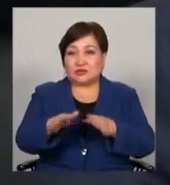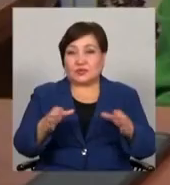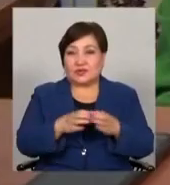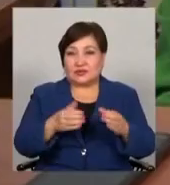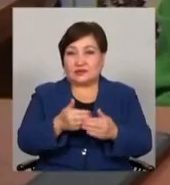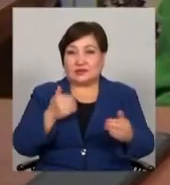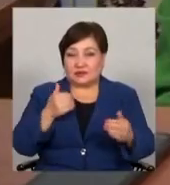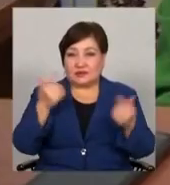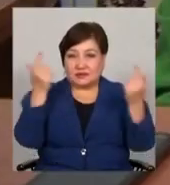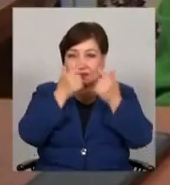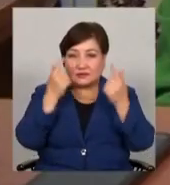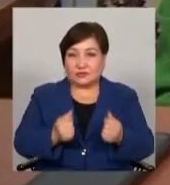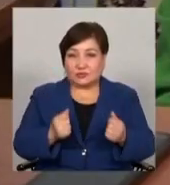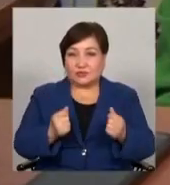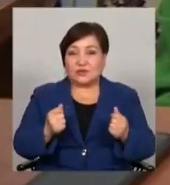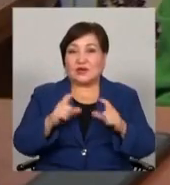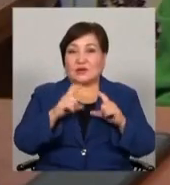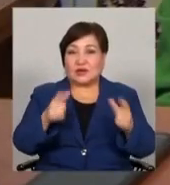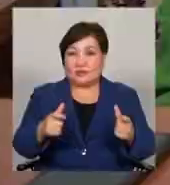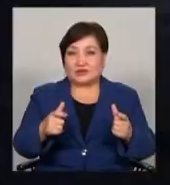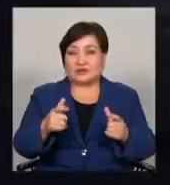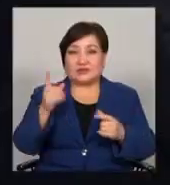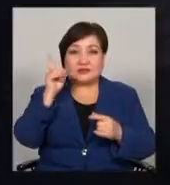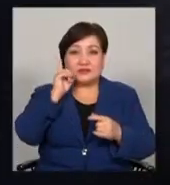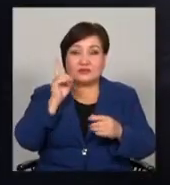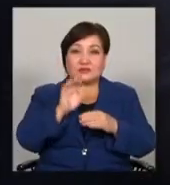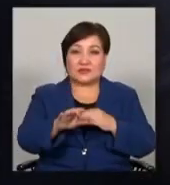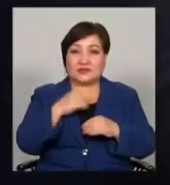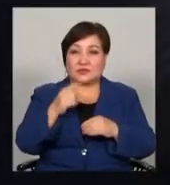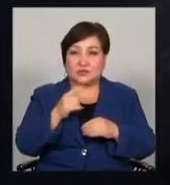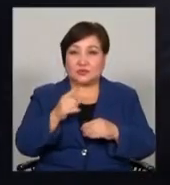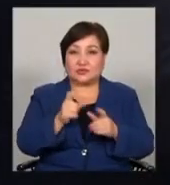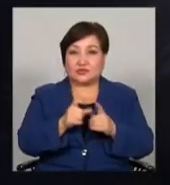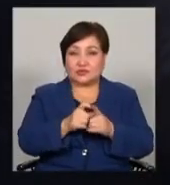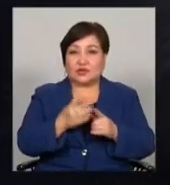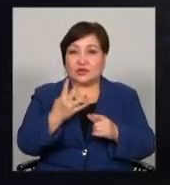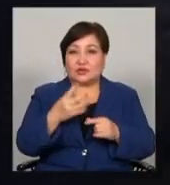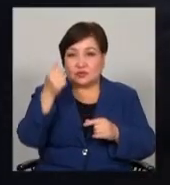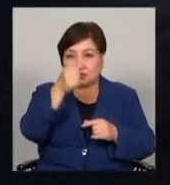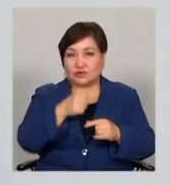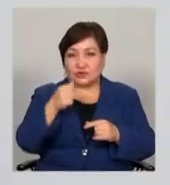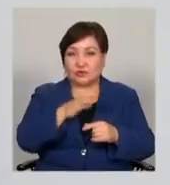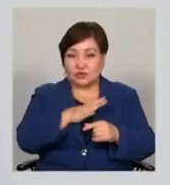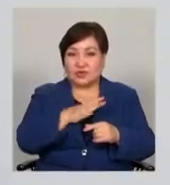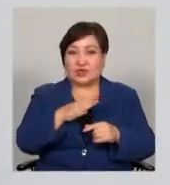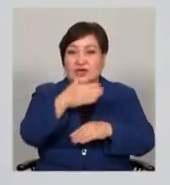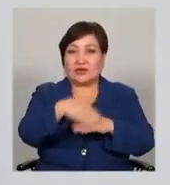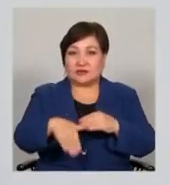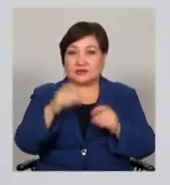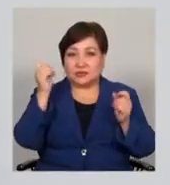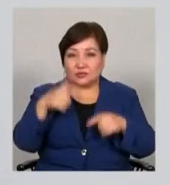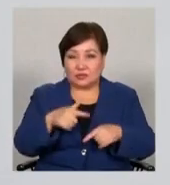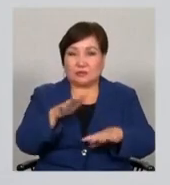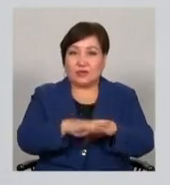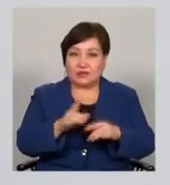хабарламасын ұялы телефонына жібергендерін алға тартты. Сөздерінше борышкер 4 жыл бойы несиесі барын біле тұра банк немесе құзырлы